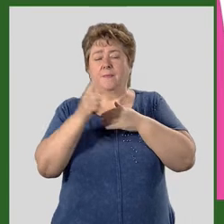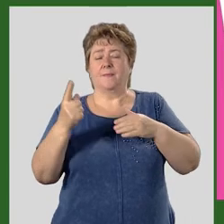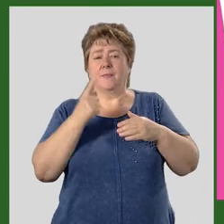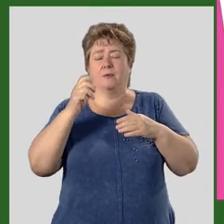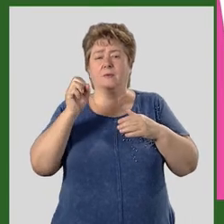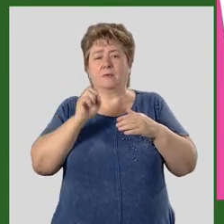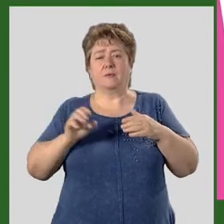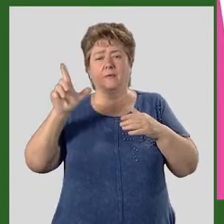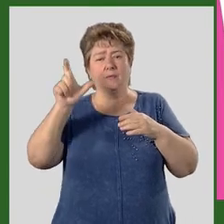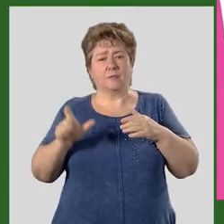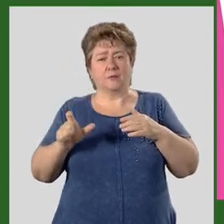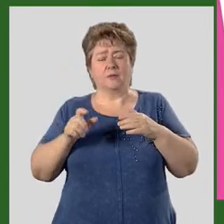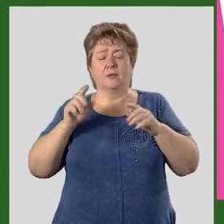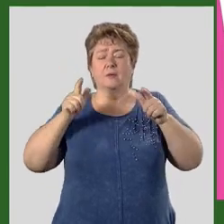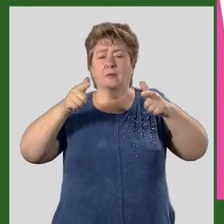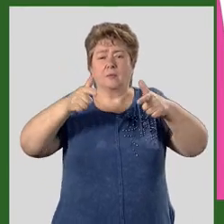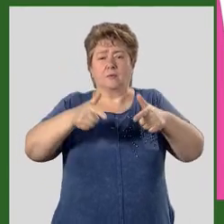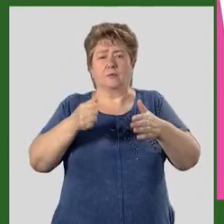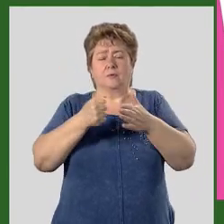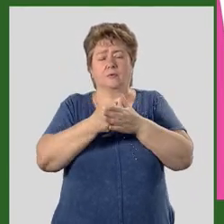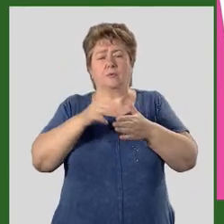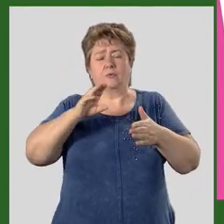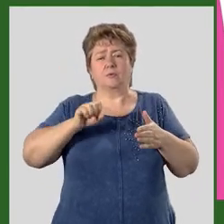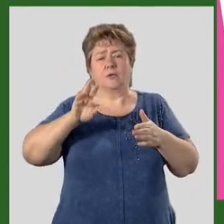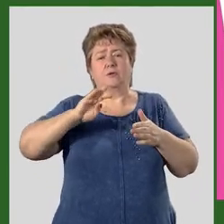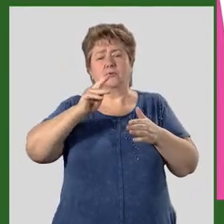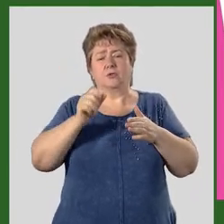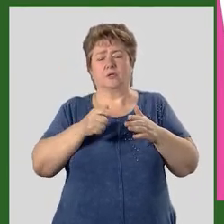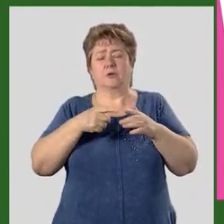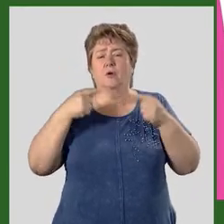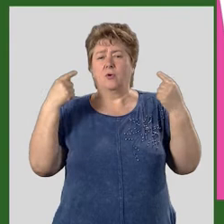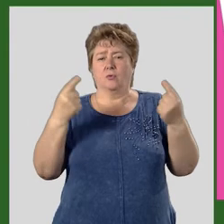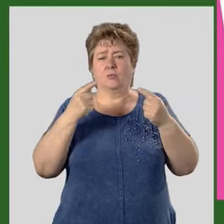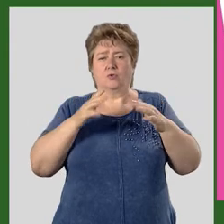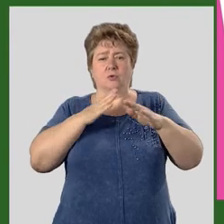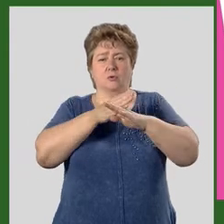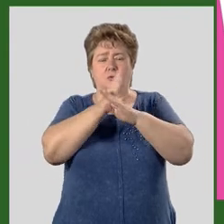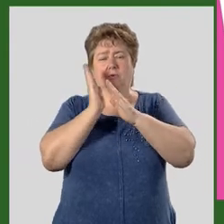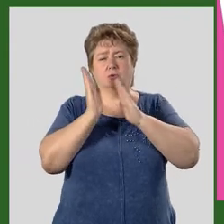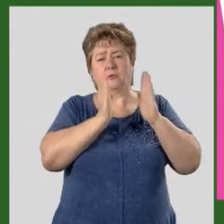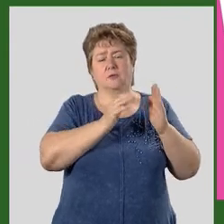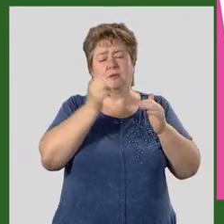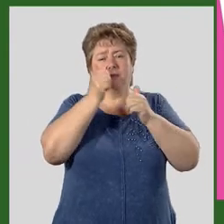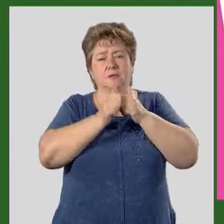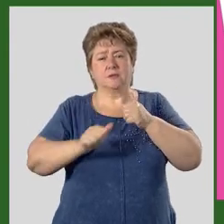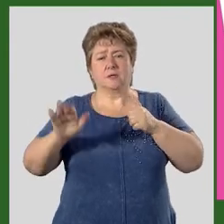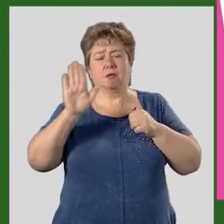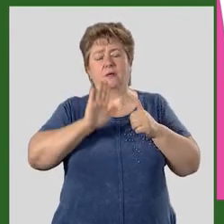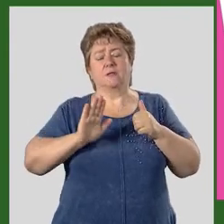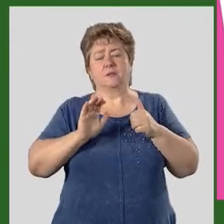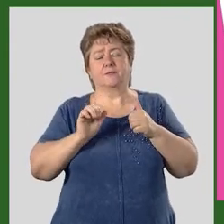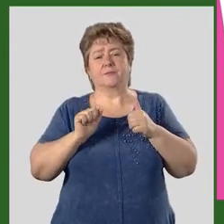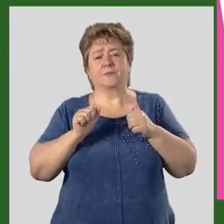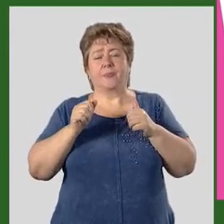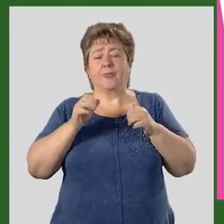первым европейцем, добравшись до Тяньшаня, крупнейшей горной системы в Центральной Азии.